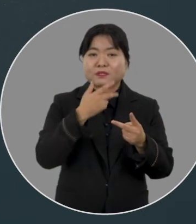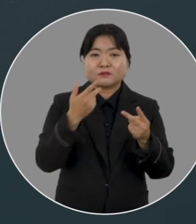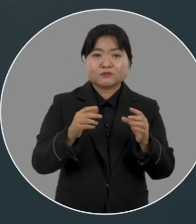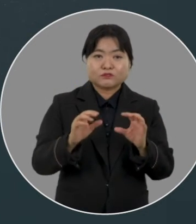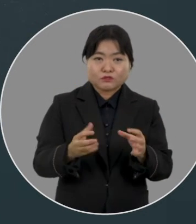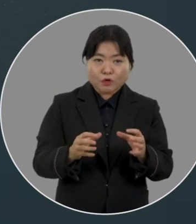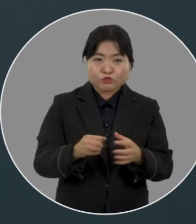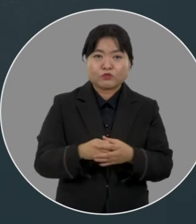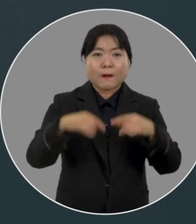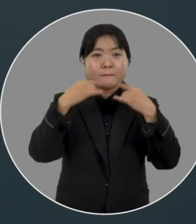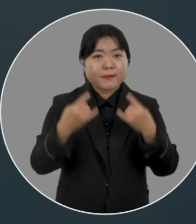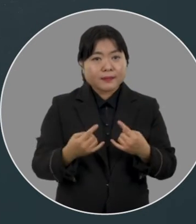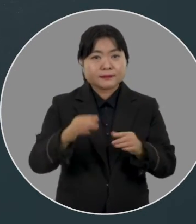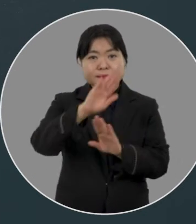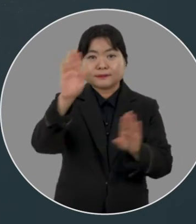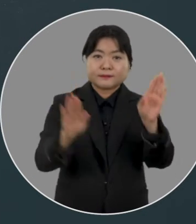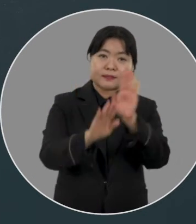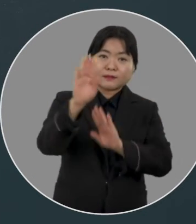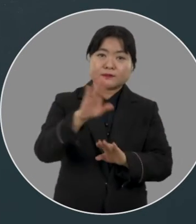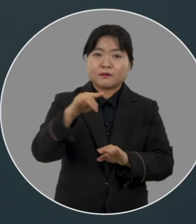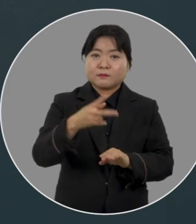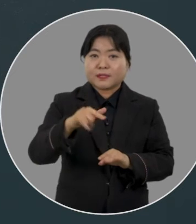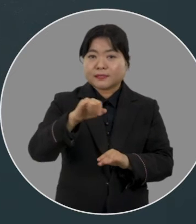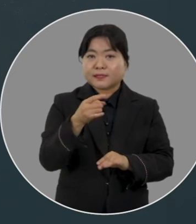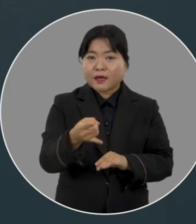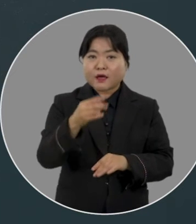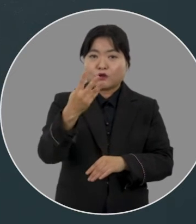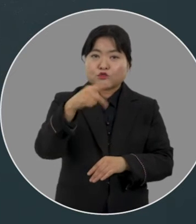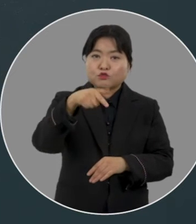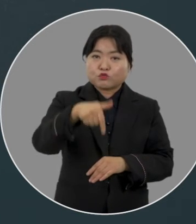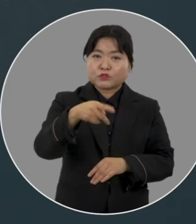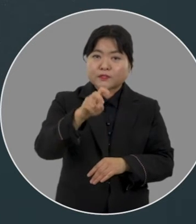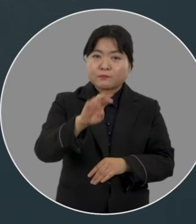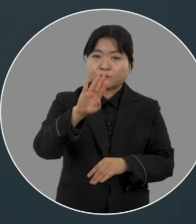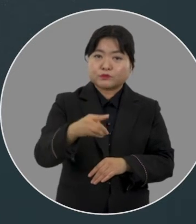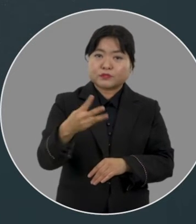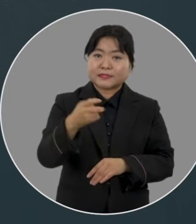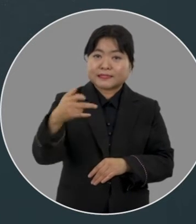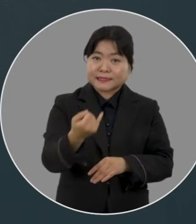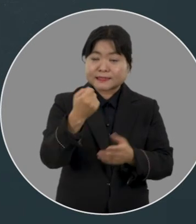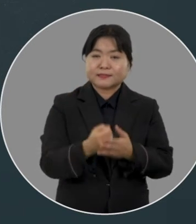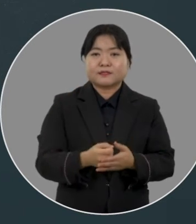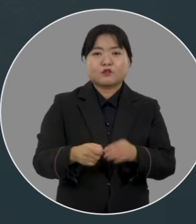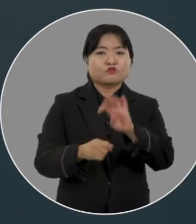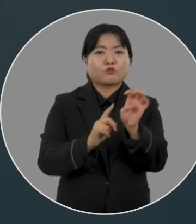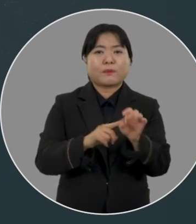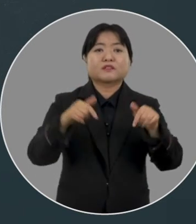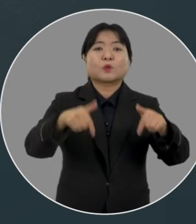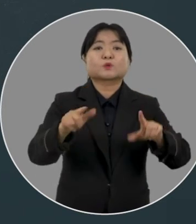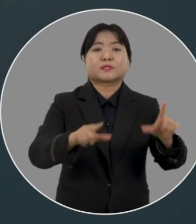번째, 영국, 프랑스, 네덜란드, 벨기에, 룩셈부르크, 유럽의 서쪽에 사는